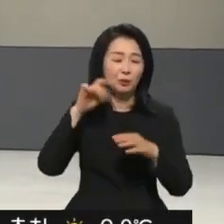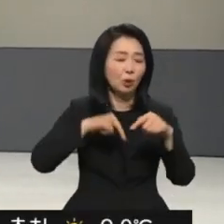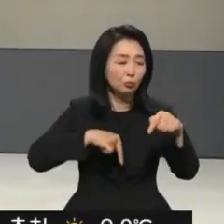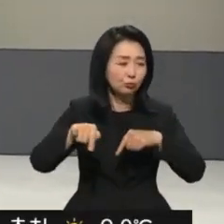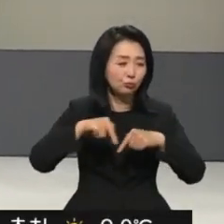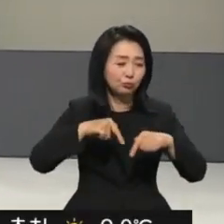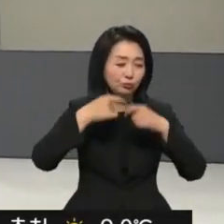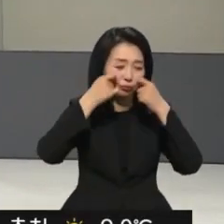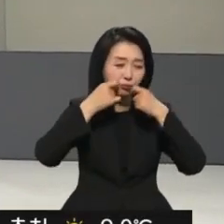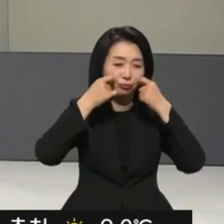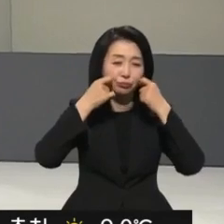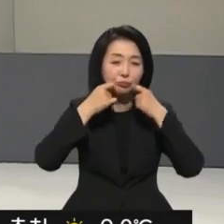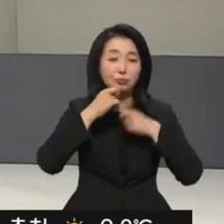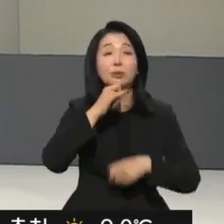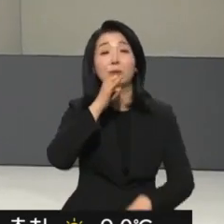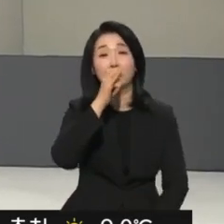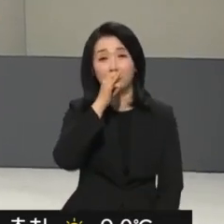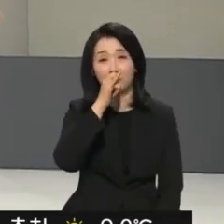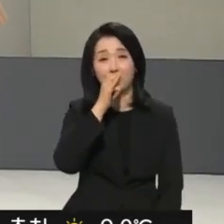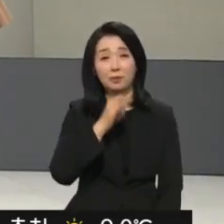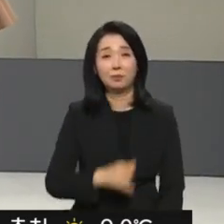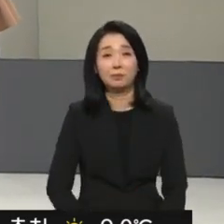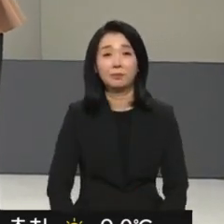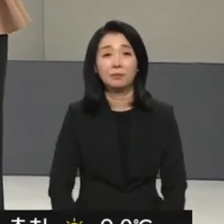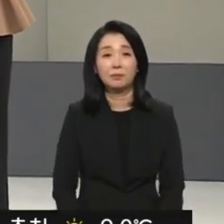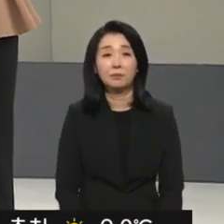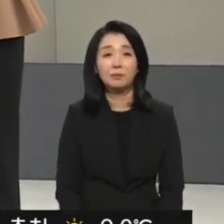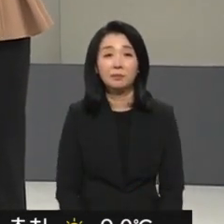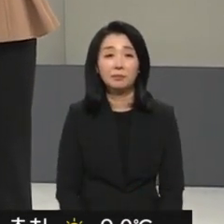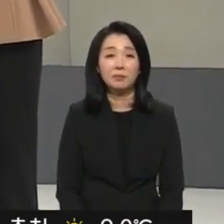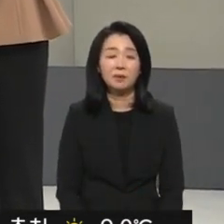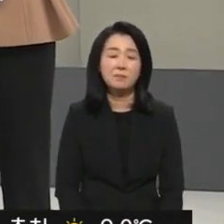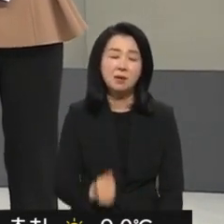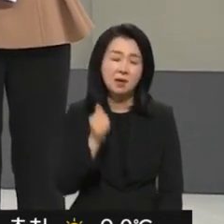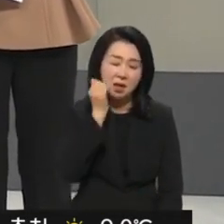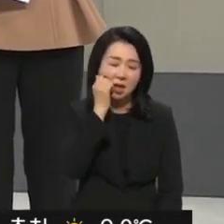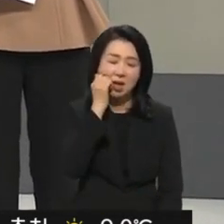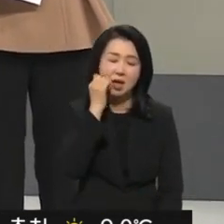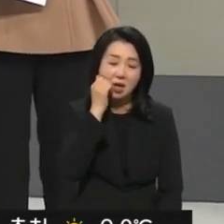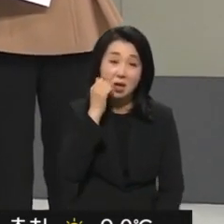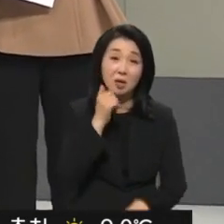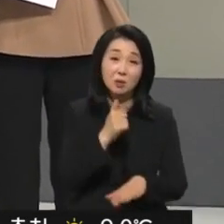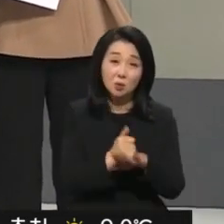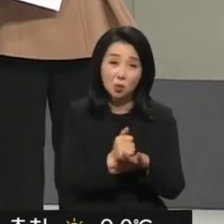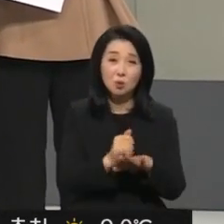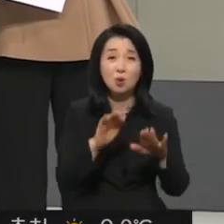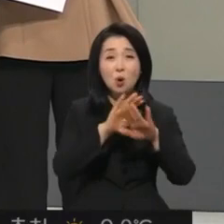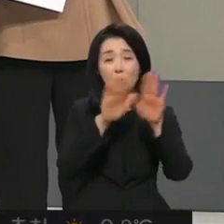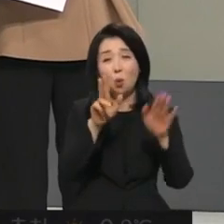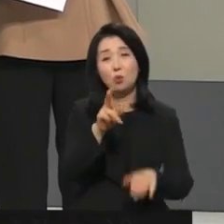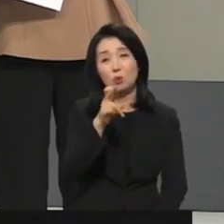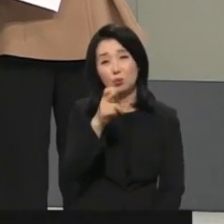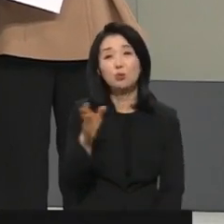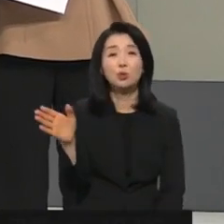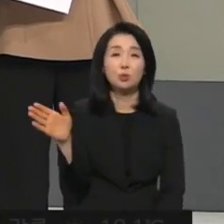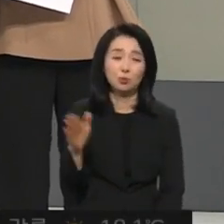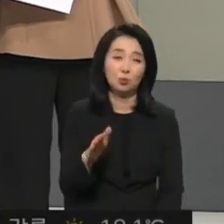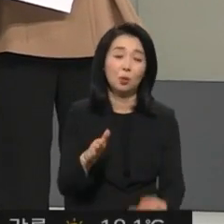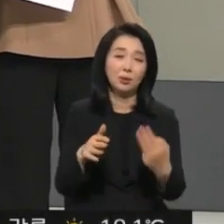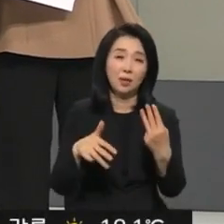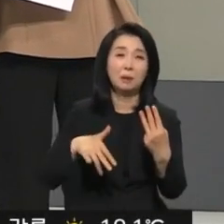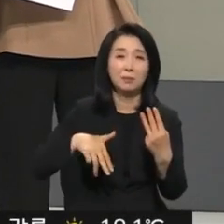우여곡절이 참 많은 이태원 참사 국정조사입니다 수많은 우여곡절 끝에 딱 2시부터 3차 청문회가 열리고